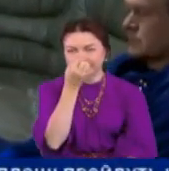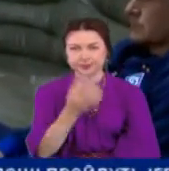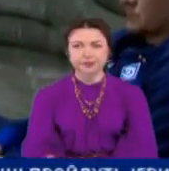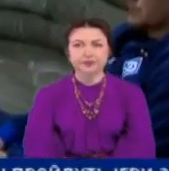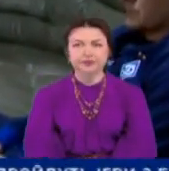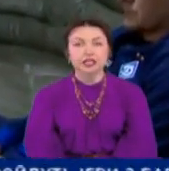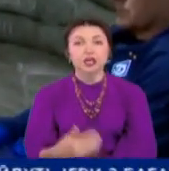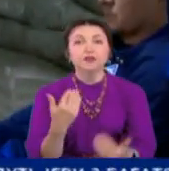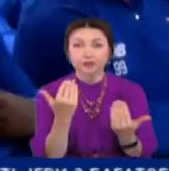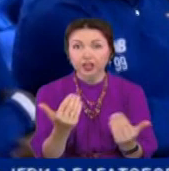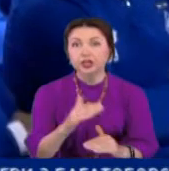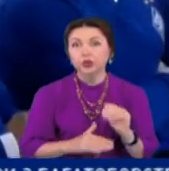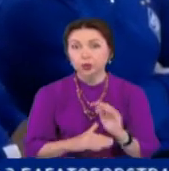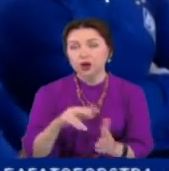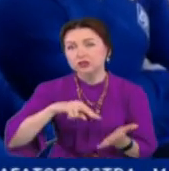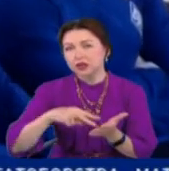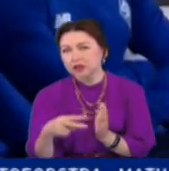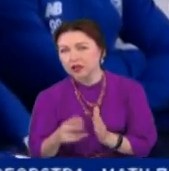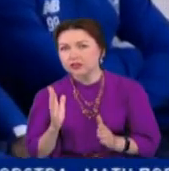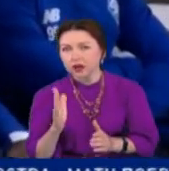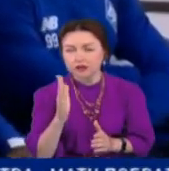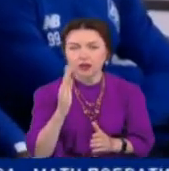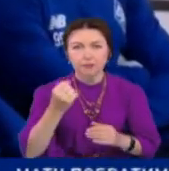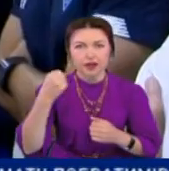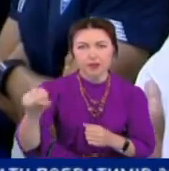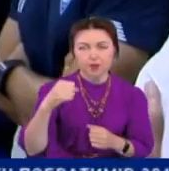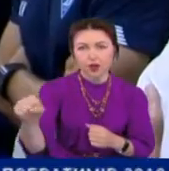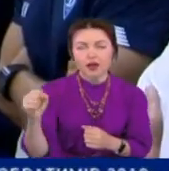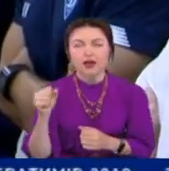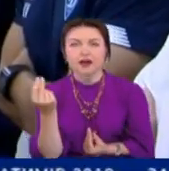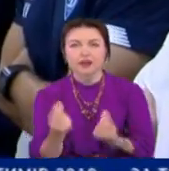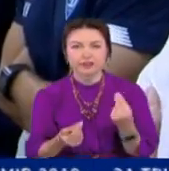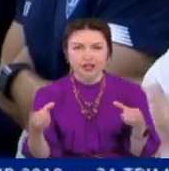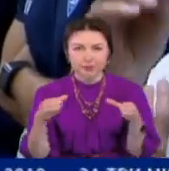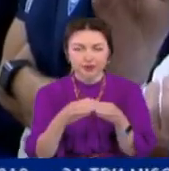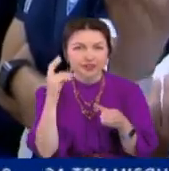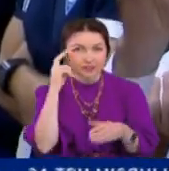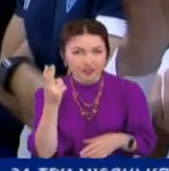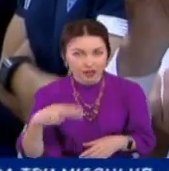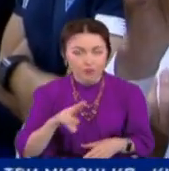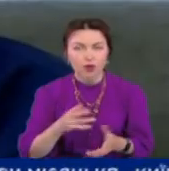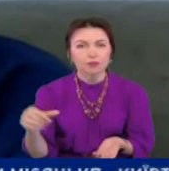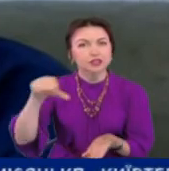А в їхніх руках стратегія і тактика перемог. Гравцям київського «Динамо» представили нову команду